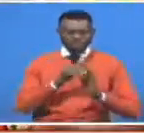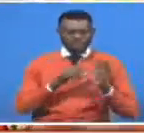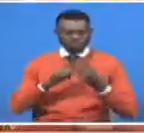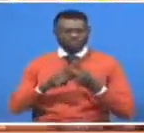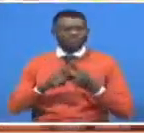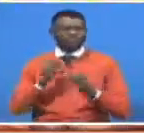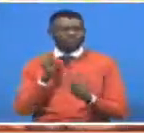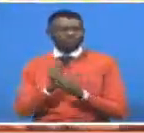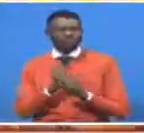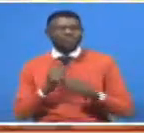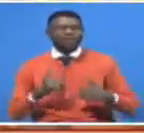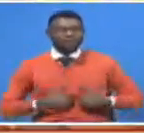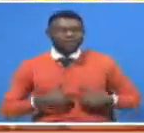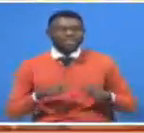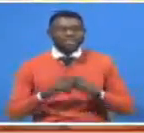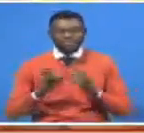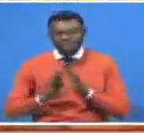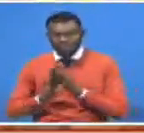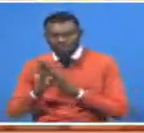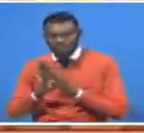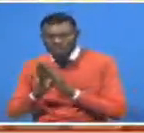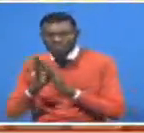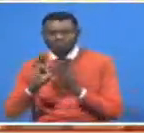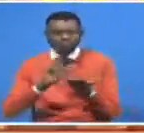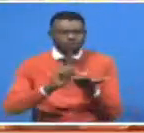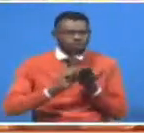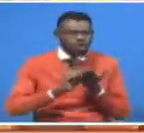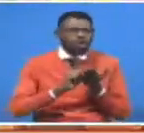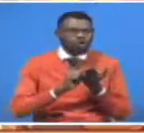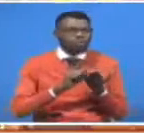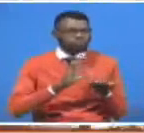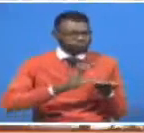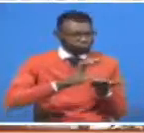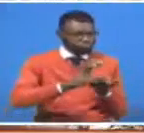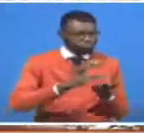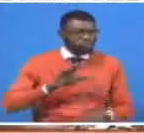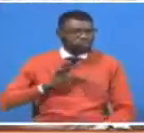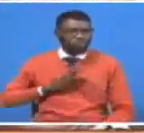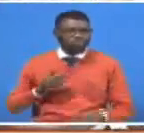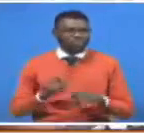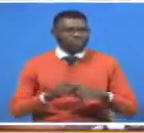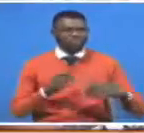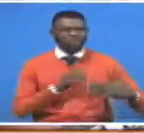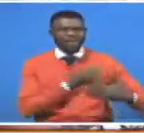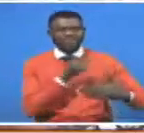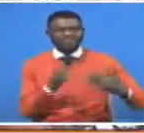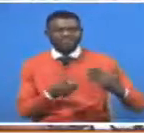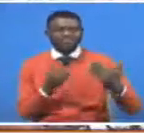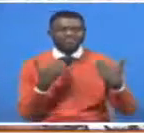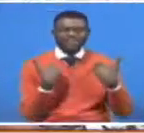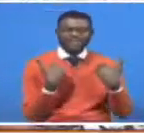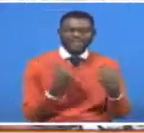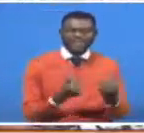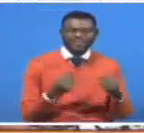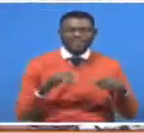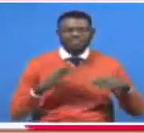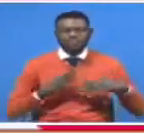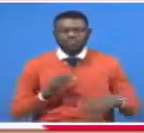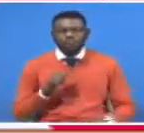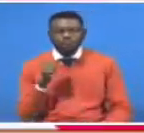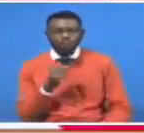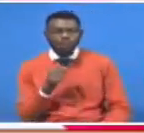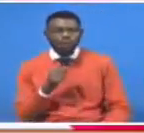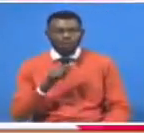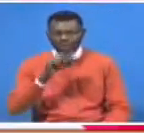katika shughuli za maendeleo, utoaji mkopo kwa kina mama, pamoja na bima ya afya kwa wazee ambayo ilianzishwa. Gavana